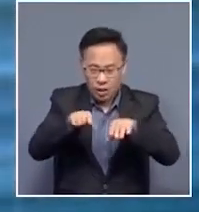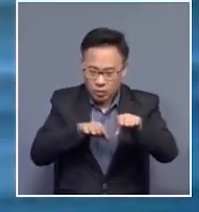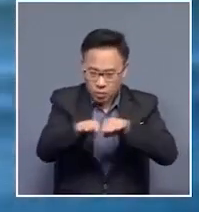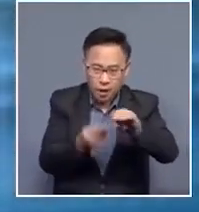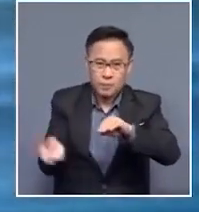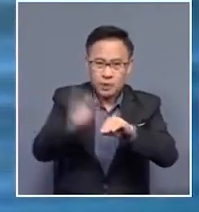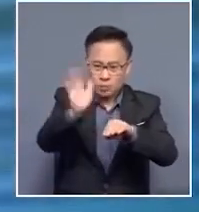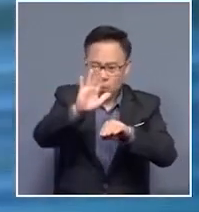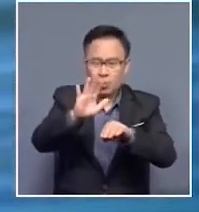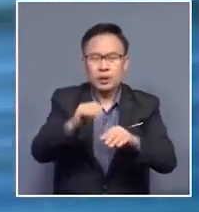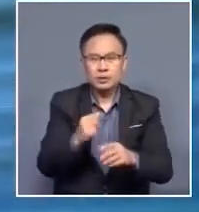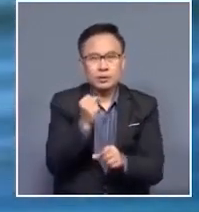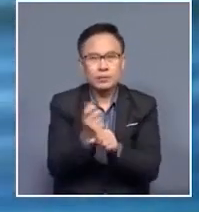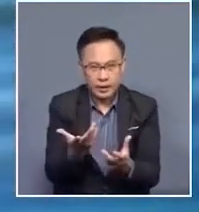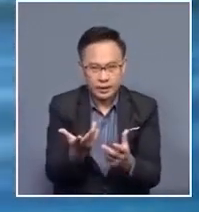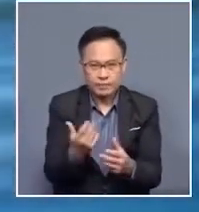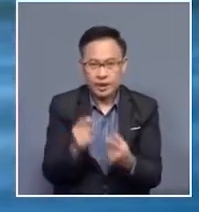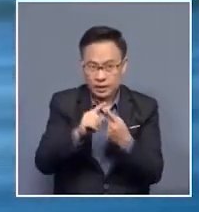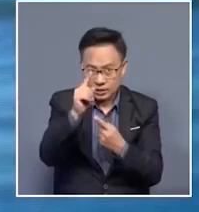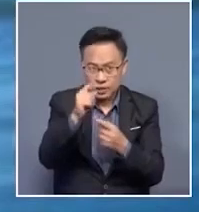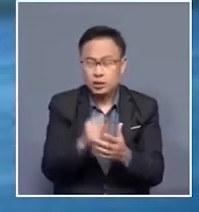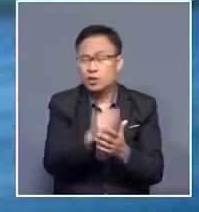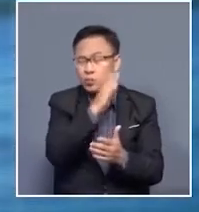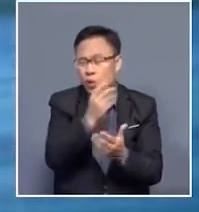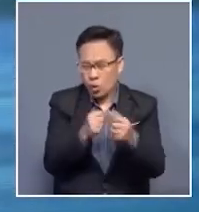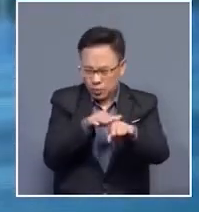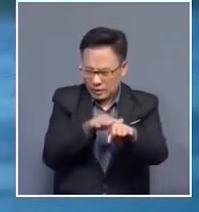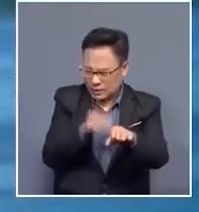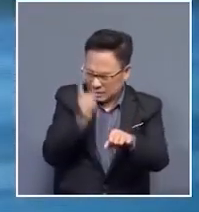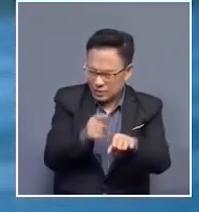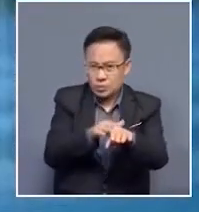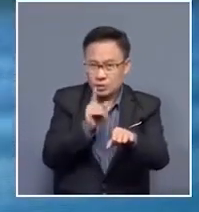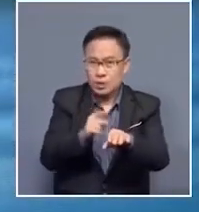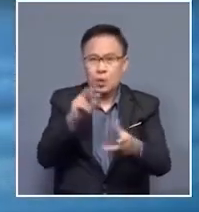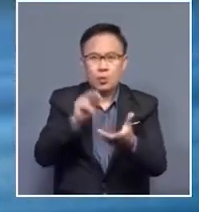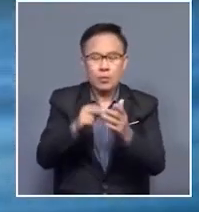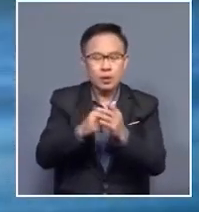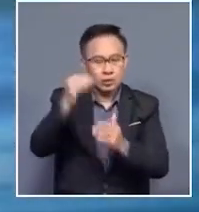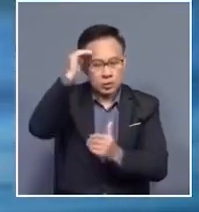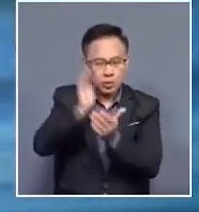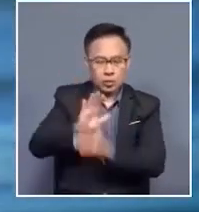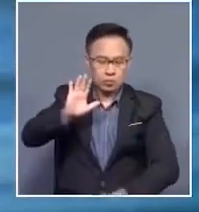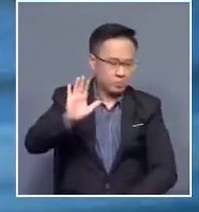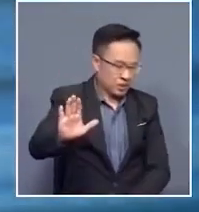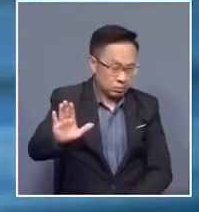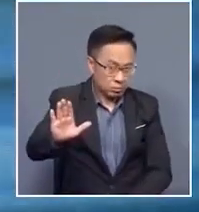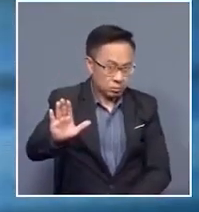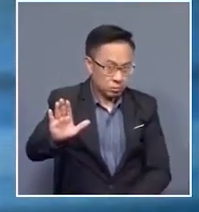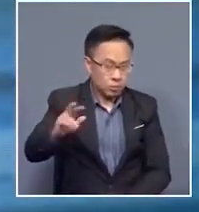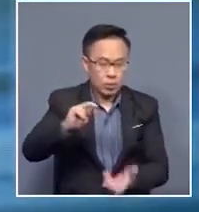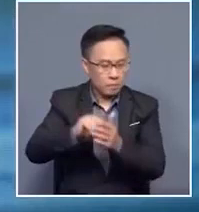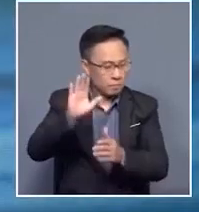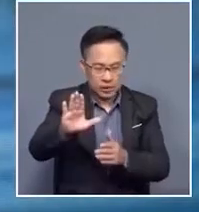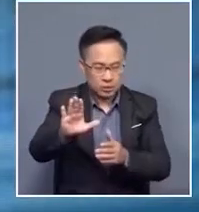เพราะฉะนั้นเราจะต้องมีความจำเป็นว่าถ้าไปไม่ได้จริงเราจะต้องปิดการจราจรในบางแยกแล้วปัดซ้ายขวาไ